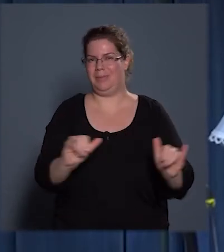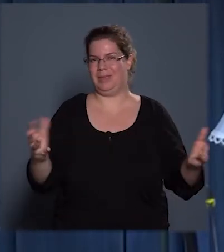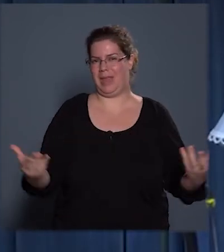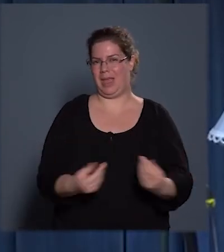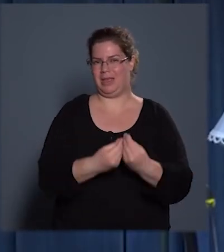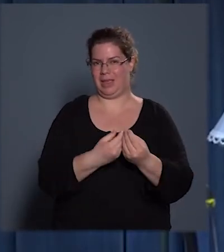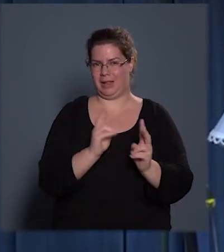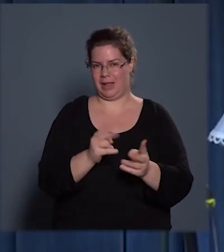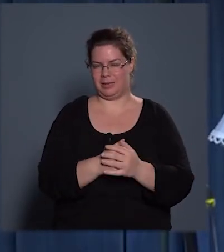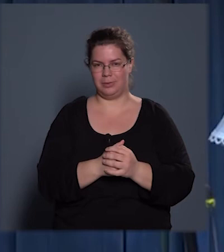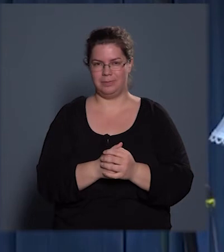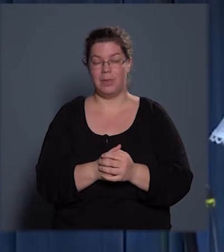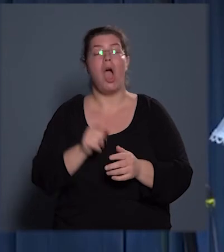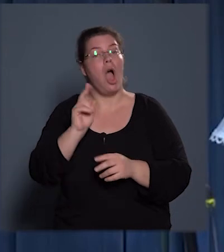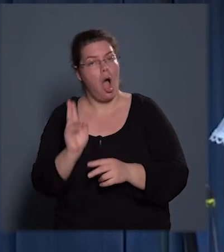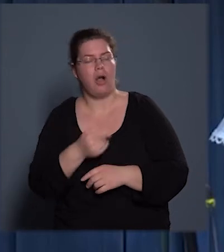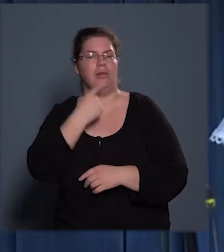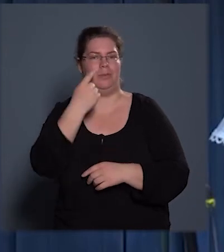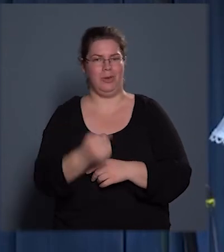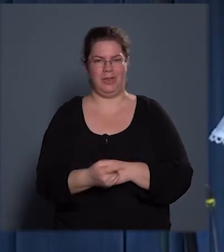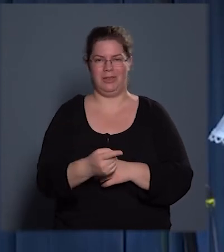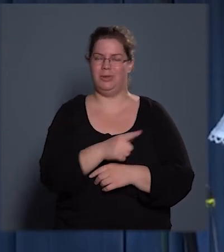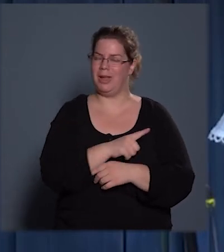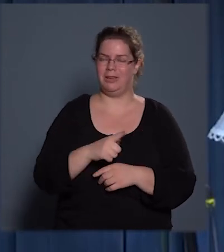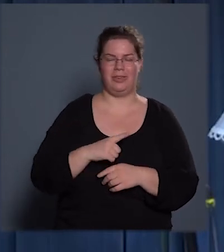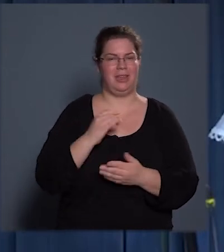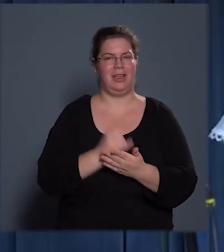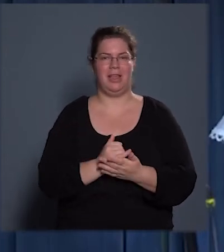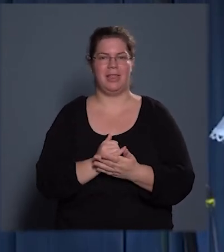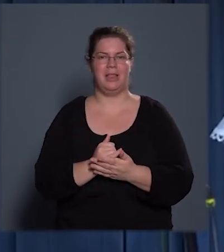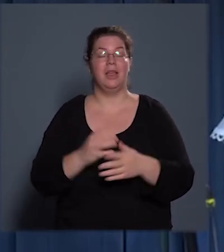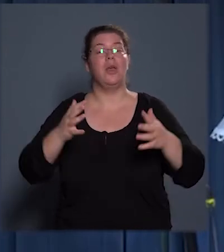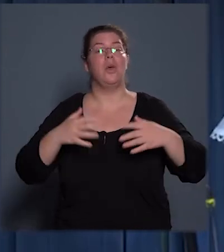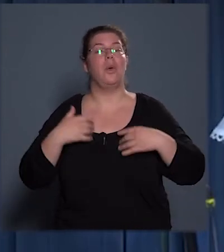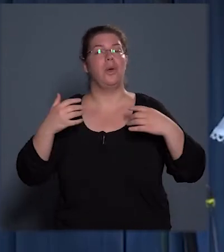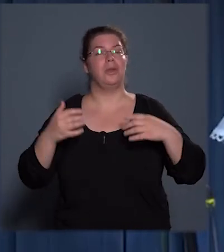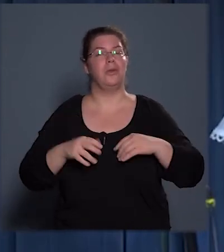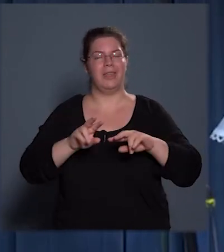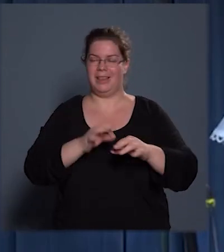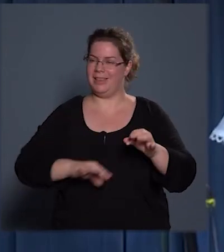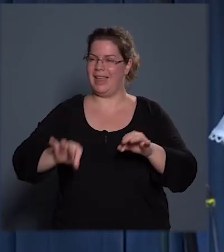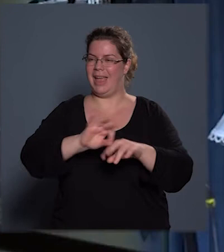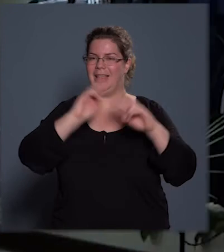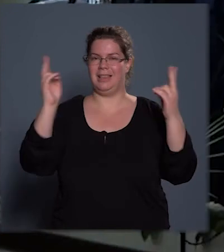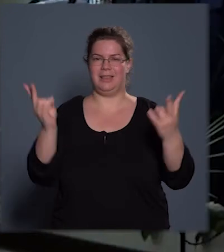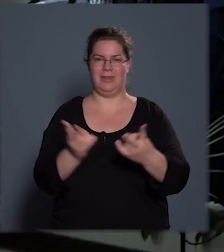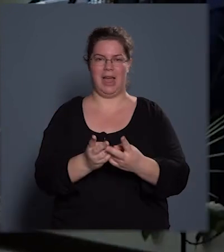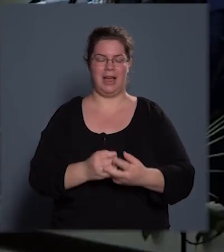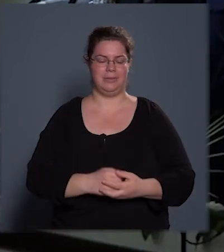lehetünk. Akkor mondhatjuk el csak igazán, örvendjen az egész